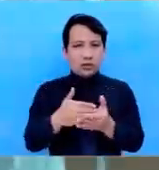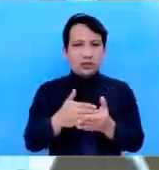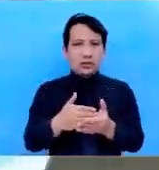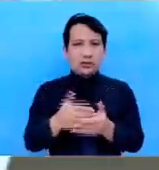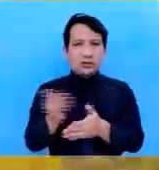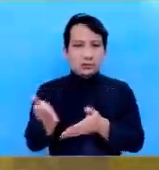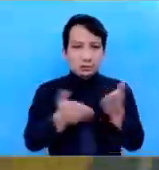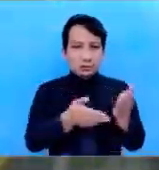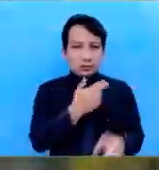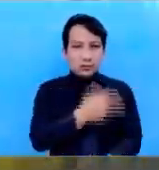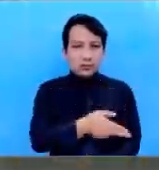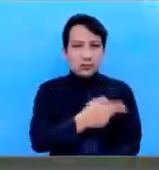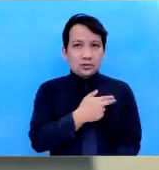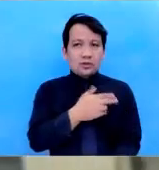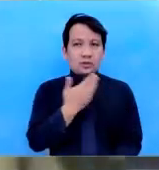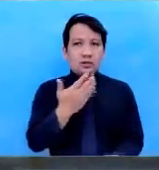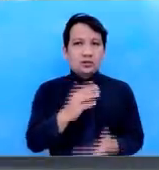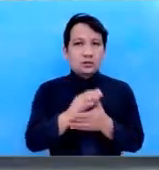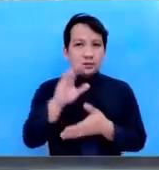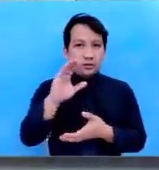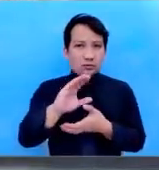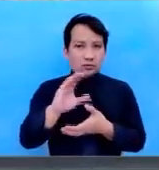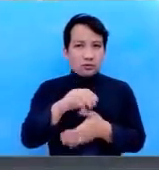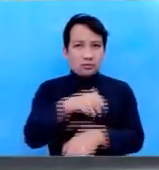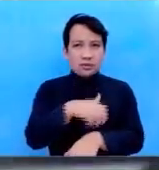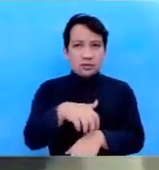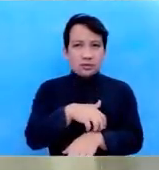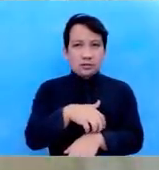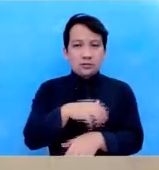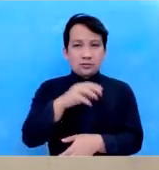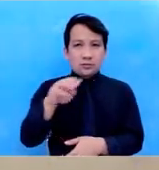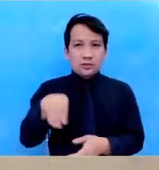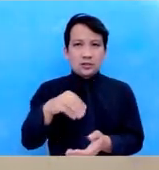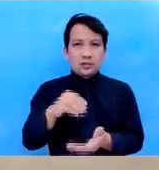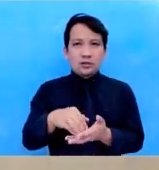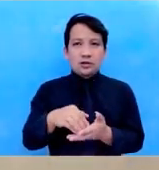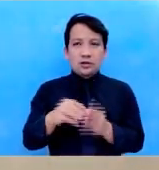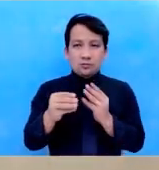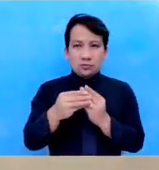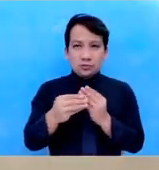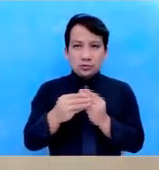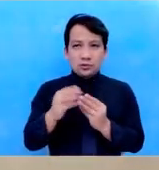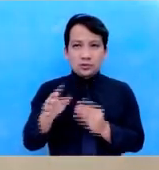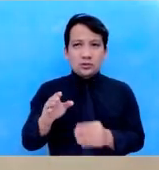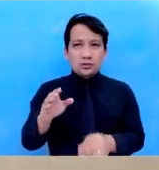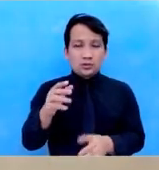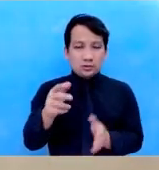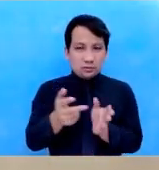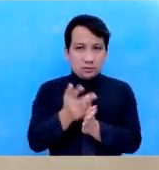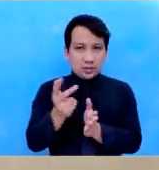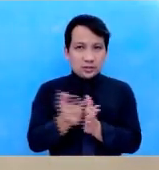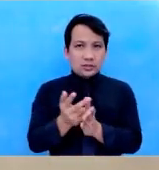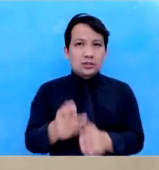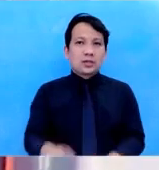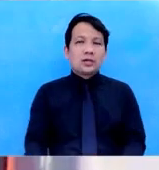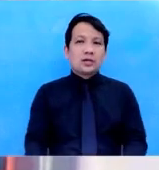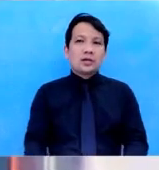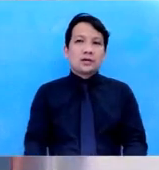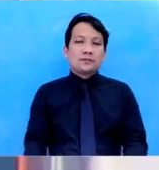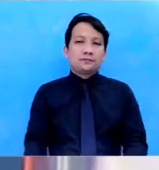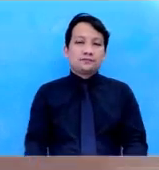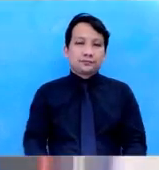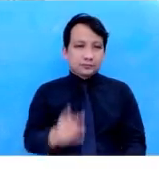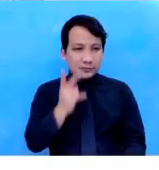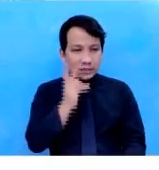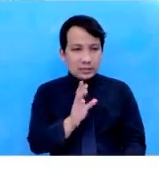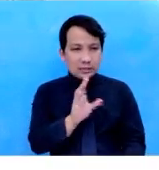dahil sa COVID-19 sa Caloocan, Makati, Malabon, pati na Muntinlupa, Navotas at Pasig. Atin na pong tinitignan yung